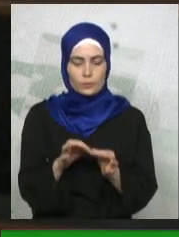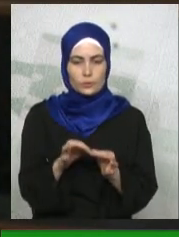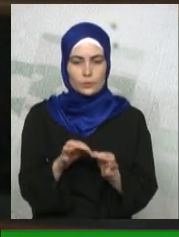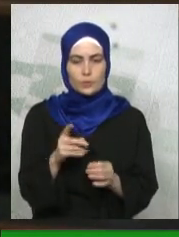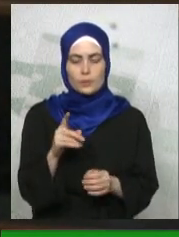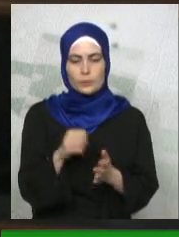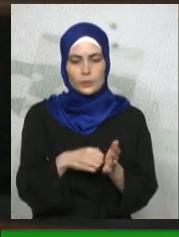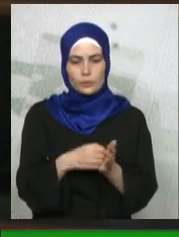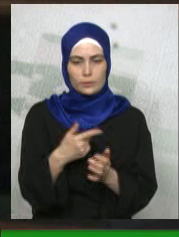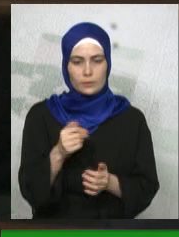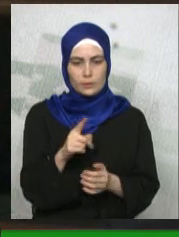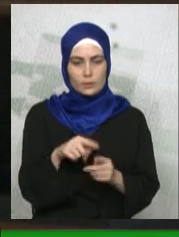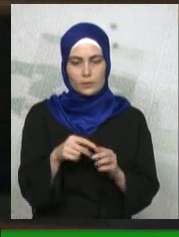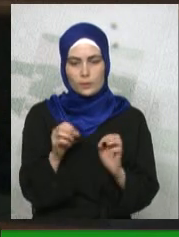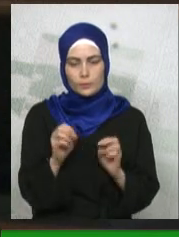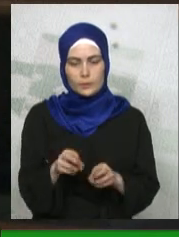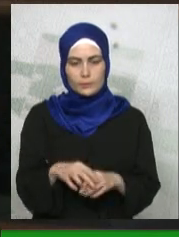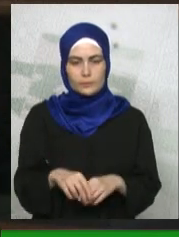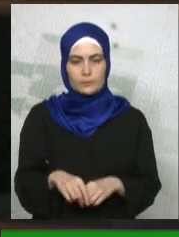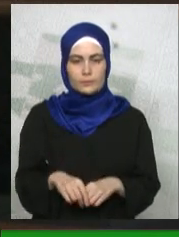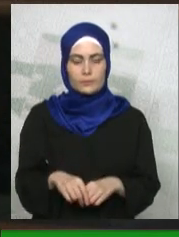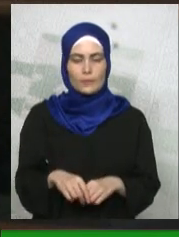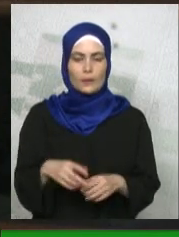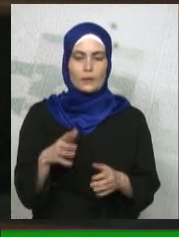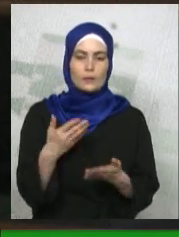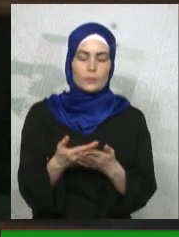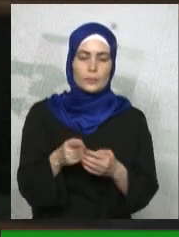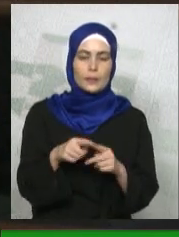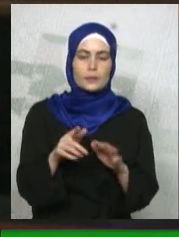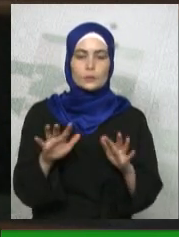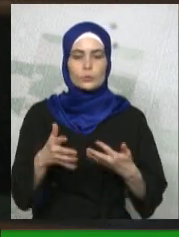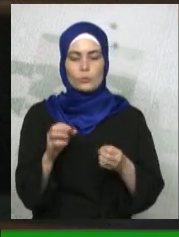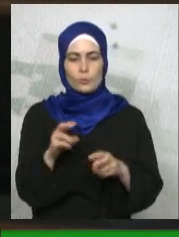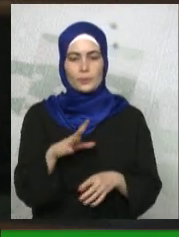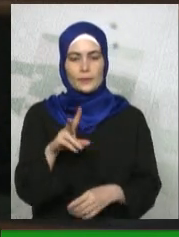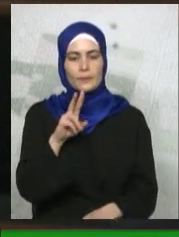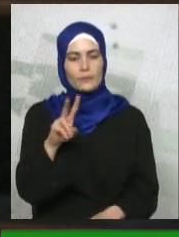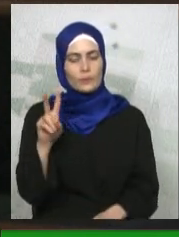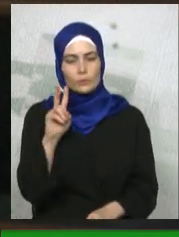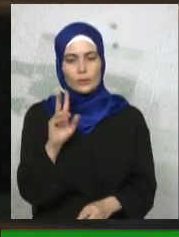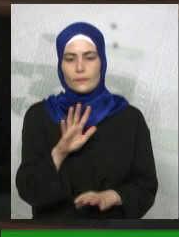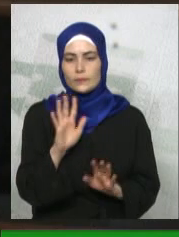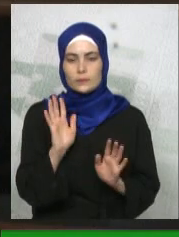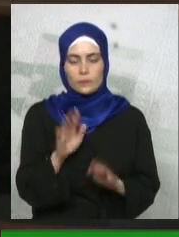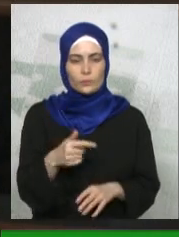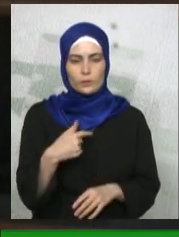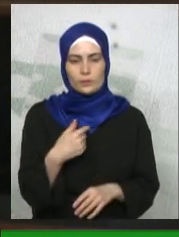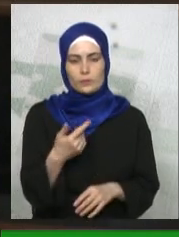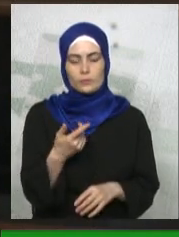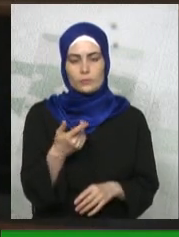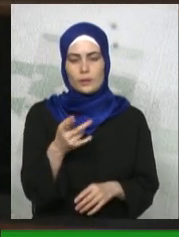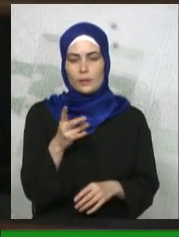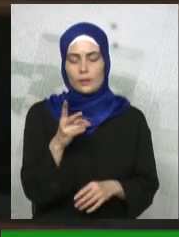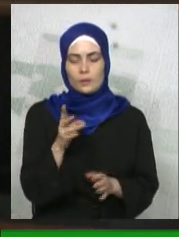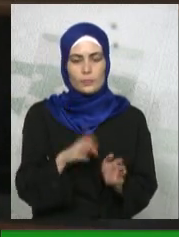больше. И исходя даже из того, что которые были 2 года назад и так далее, да, я просто не имею права давать газ туда, где